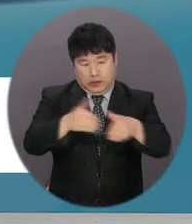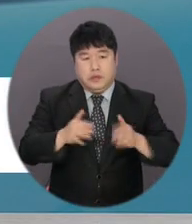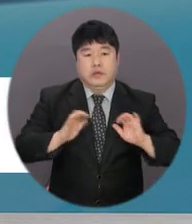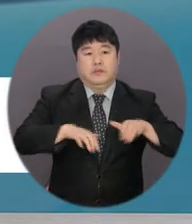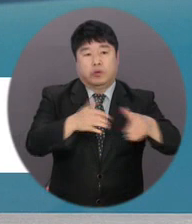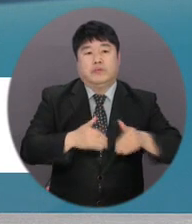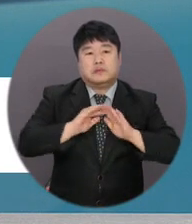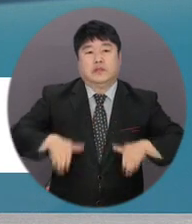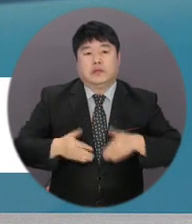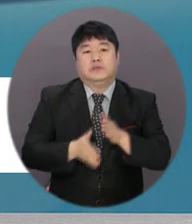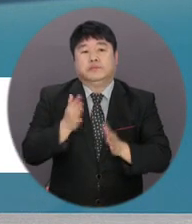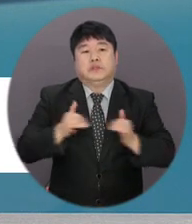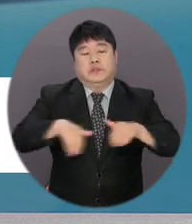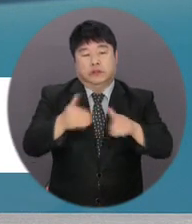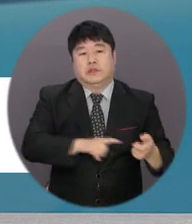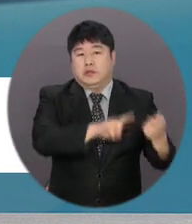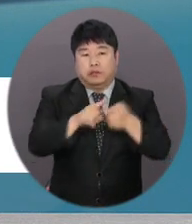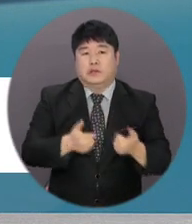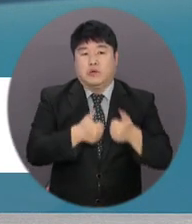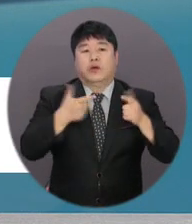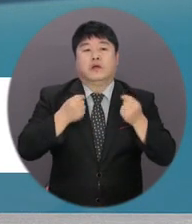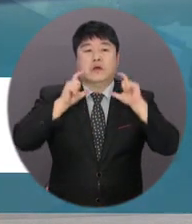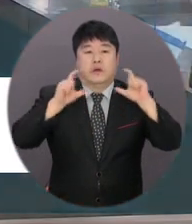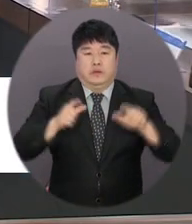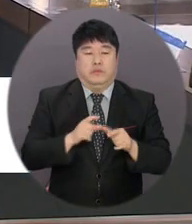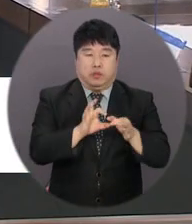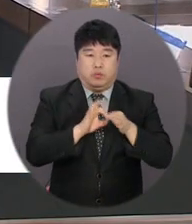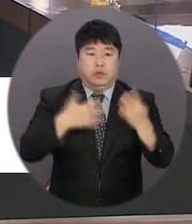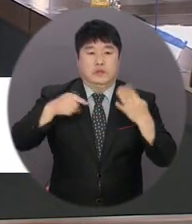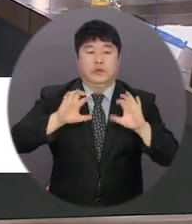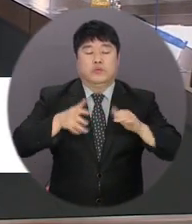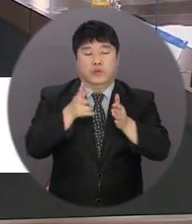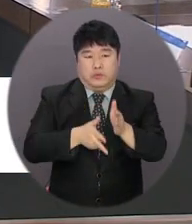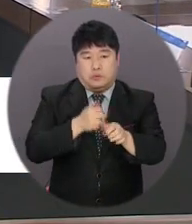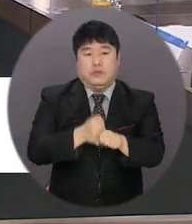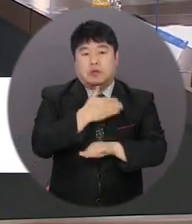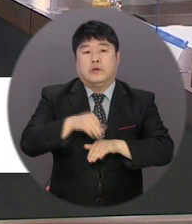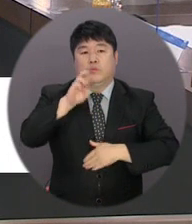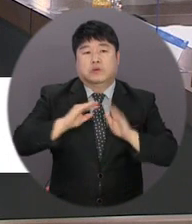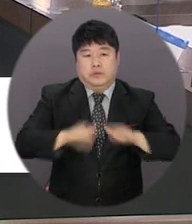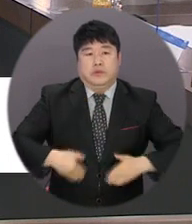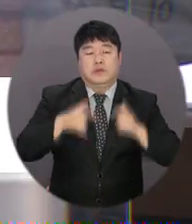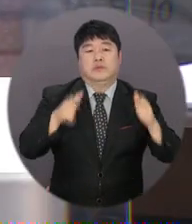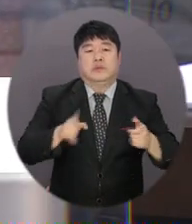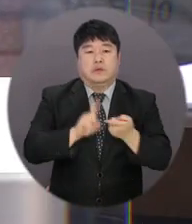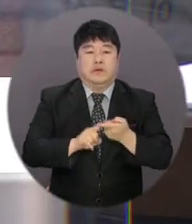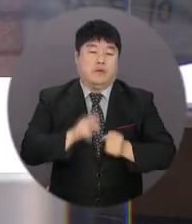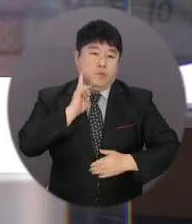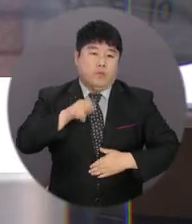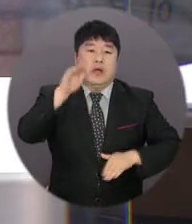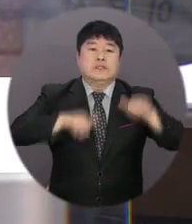광주시민단체협의회와 전남시민단체연대회의는 공동성명을 통해 4차 국가철도망 계획은 광주 전남 지역에 대한